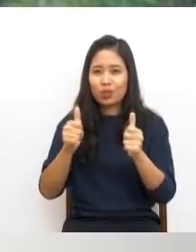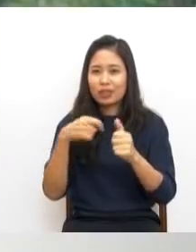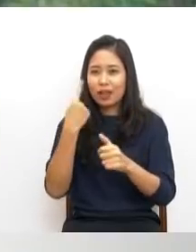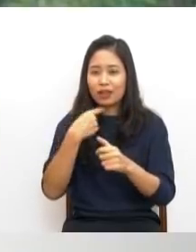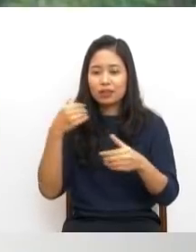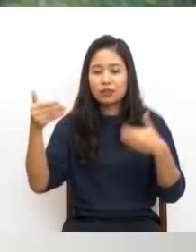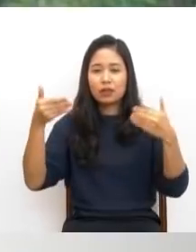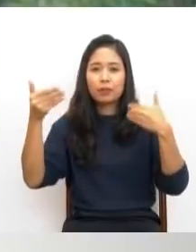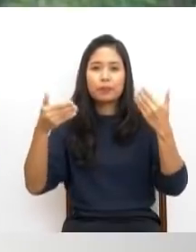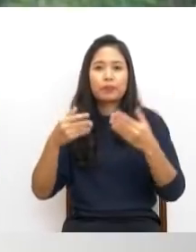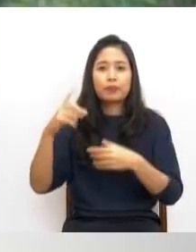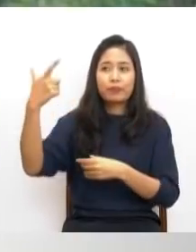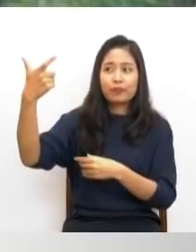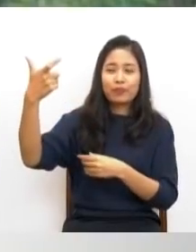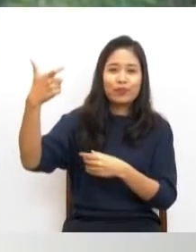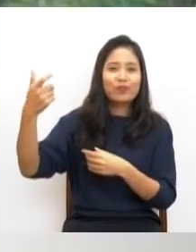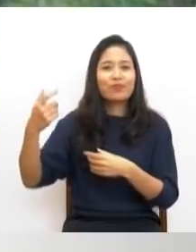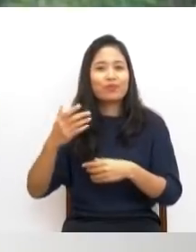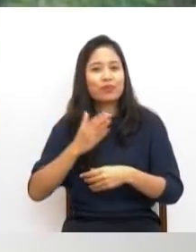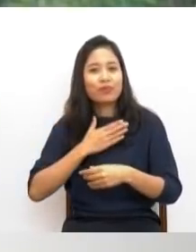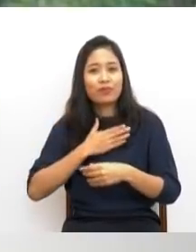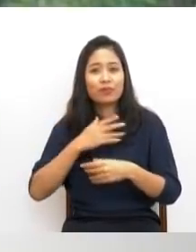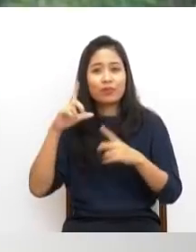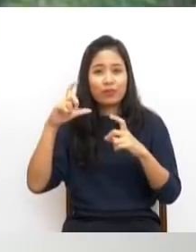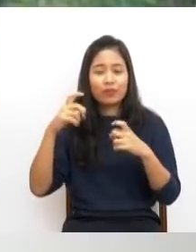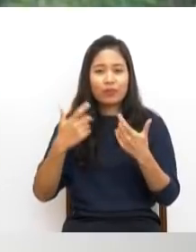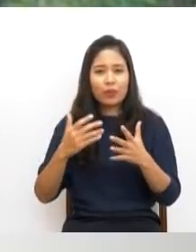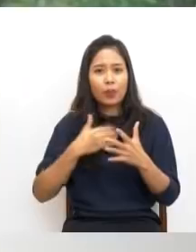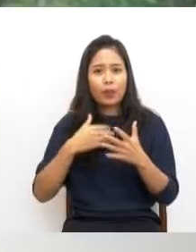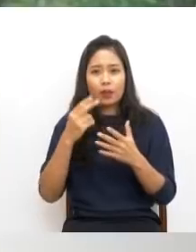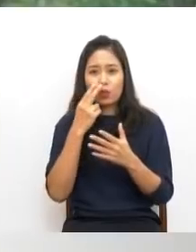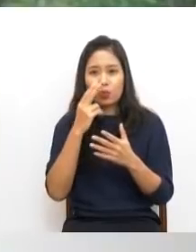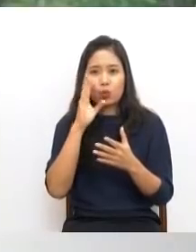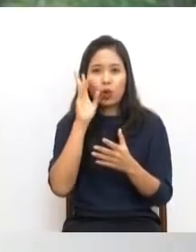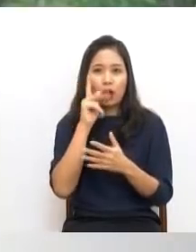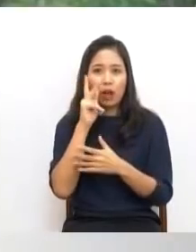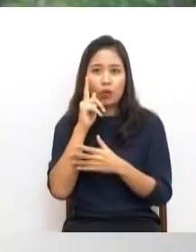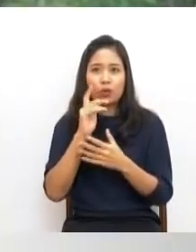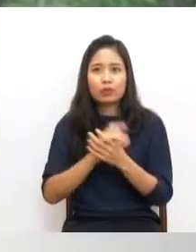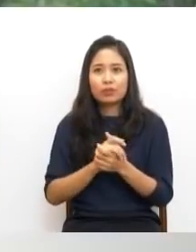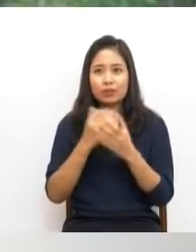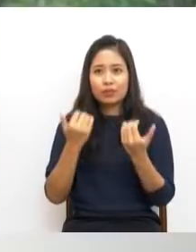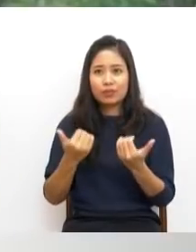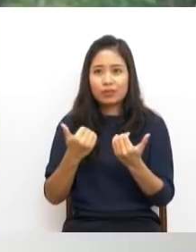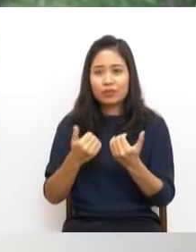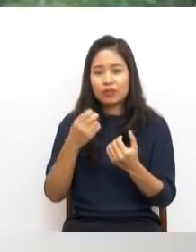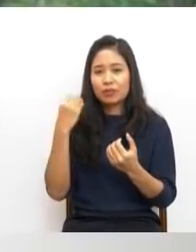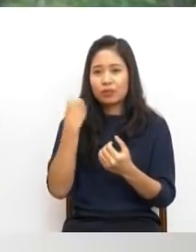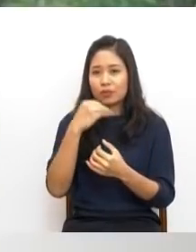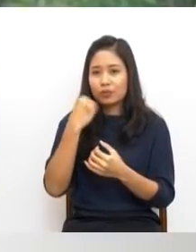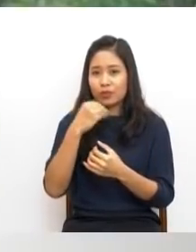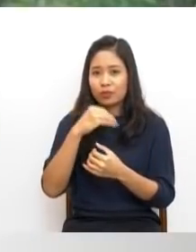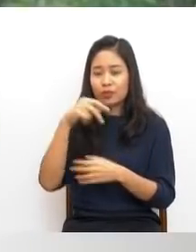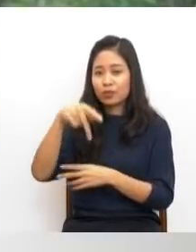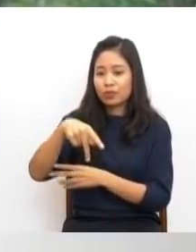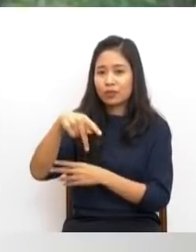รมการถ่ายภาพเซลฟี่ตัวเองในขณะที่รับชมรายการผู้เช้าข่าวสปทนะคะที่เป็นรายการสดประจำวันพุธของ